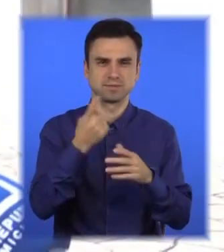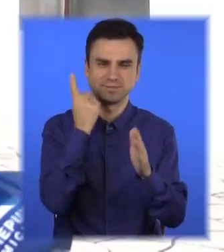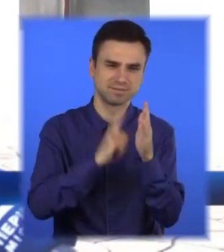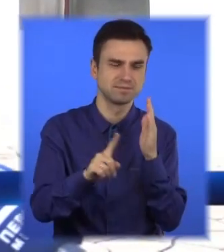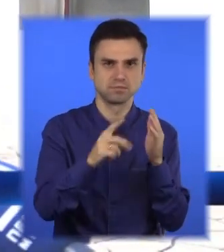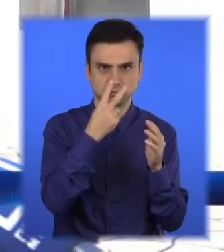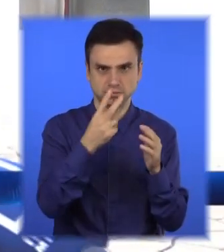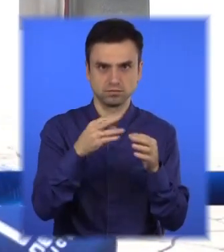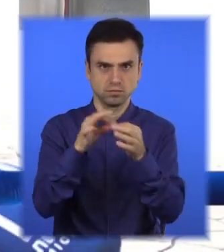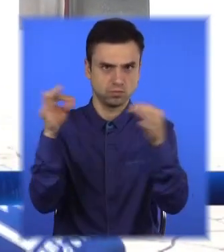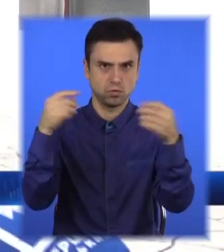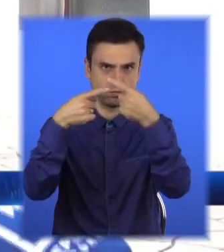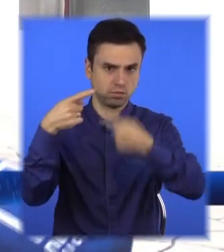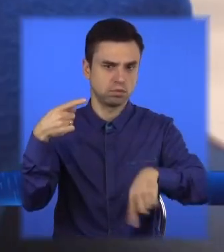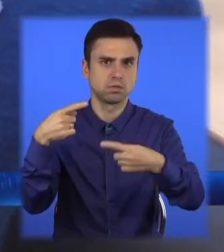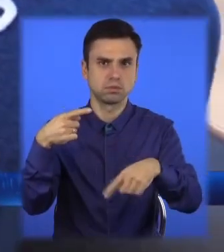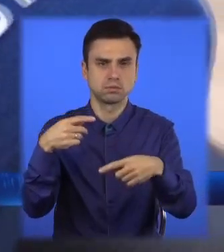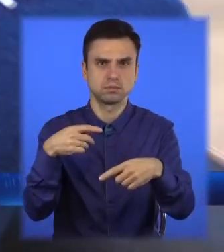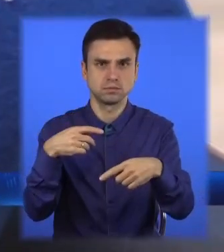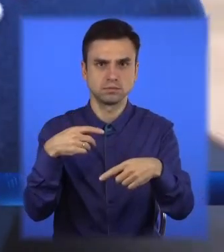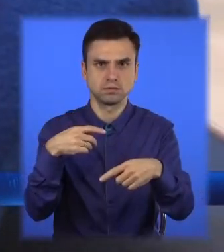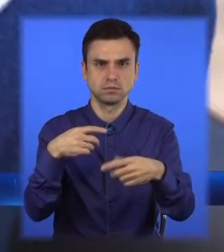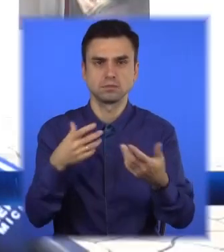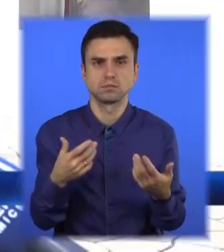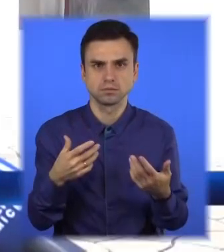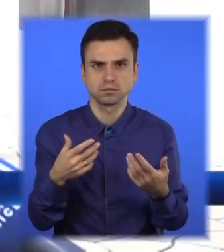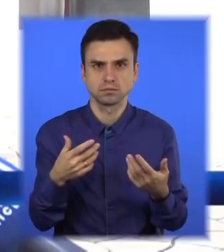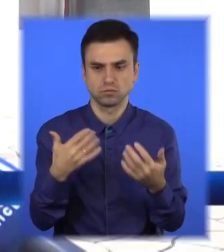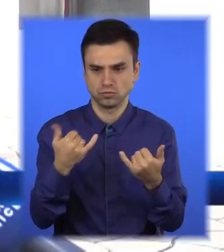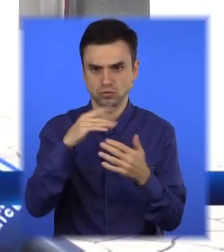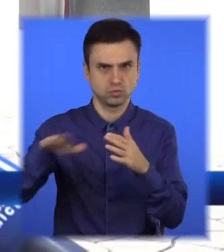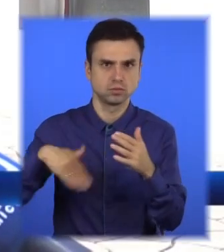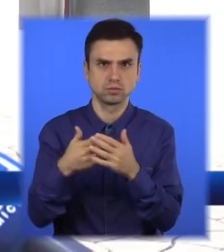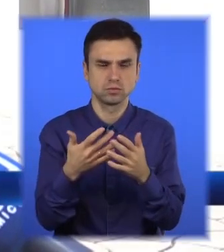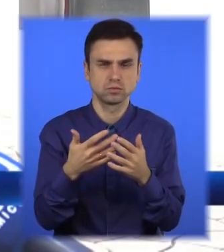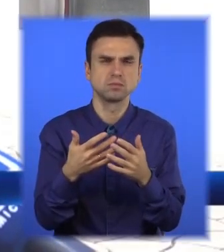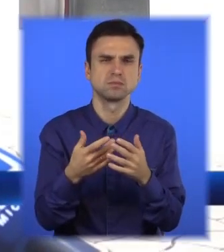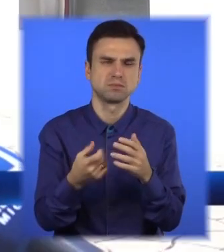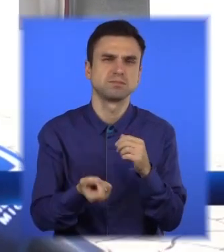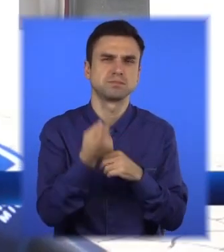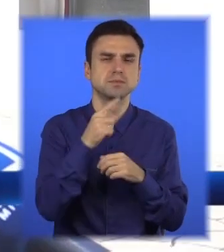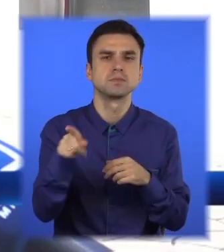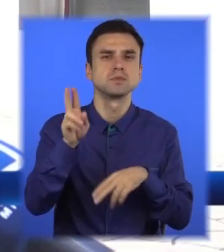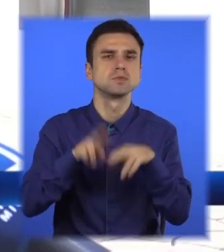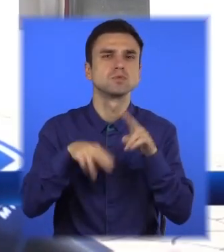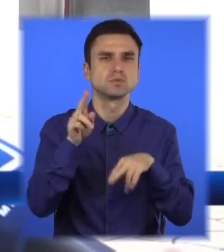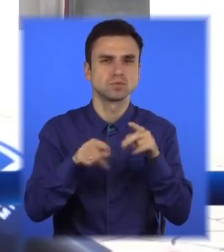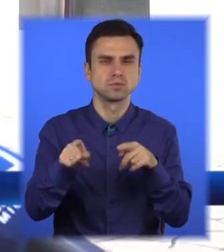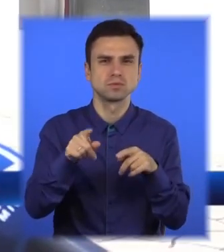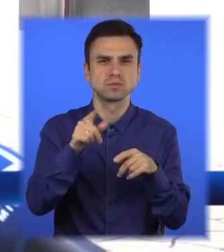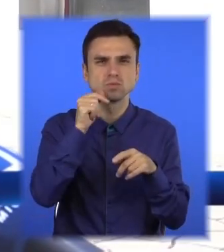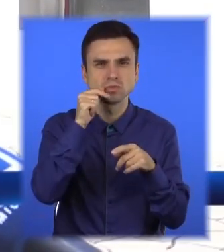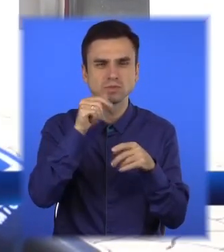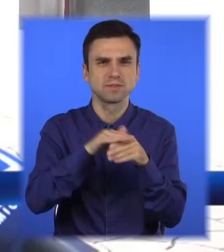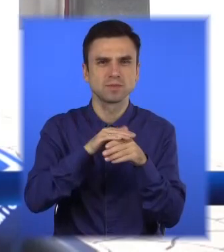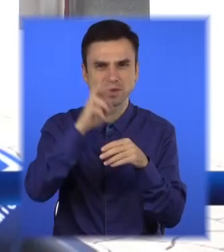так. Зараз лежать так, вони лежали. Вийшло так, що... Стройка, застройщик, тут